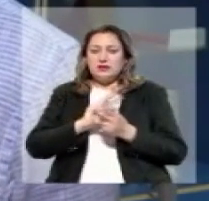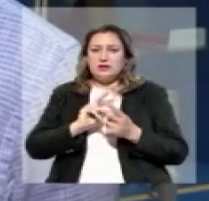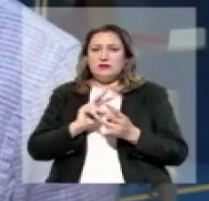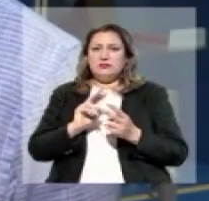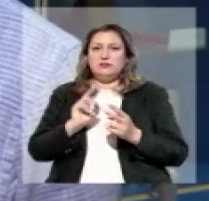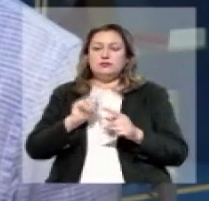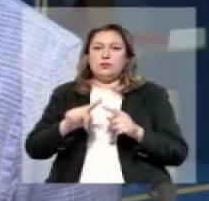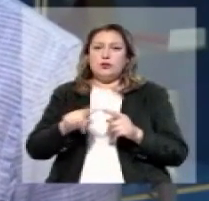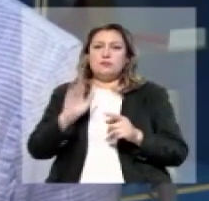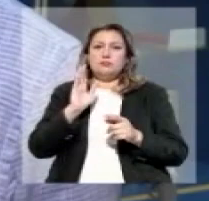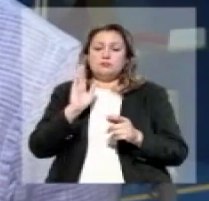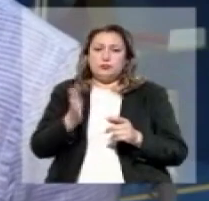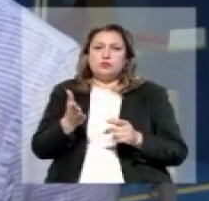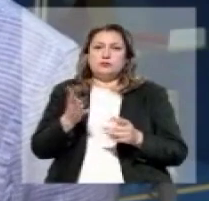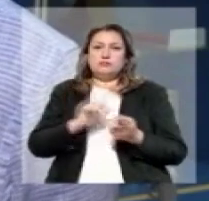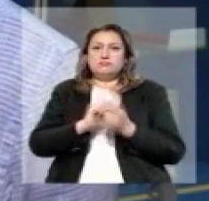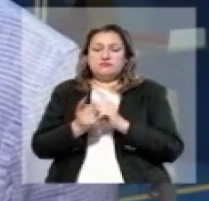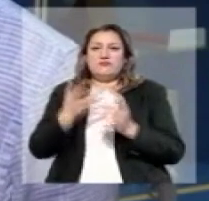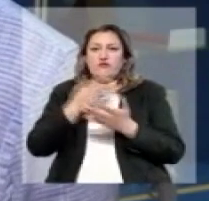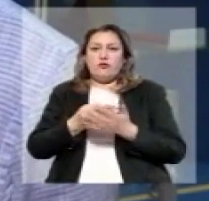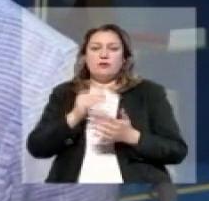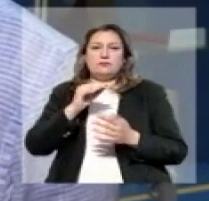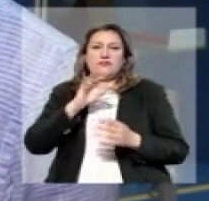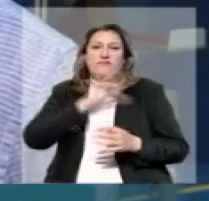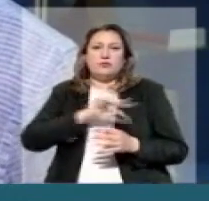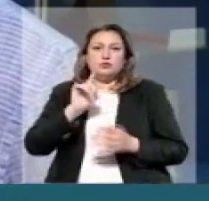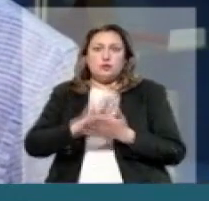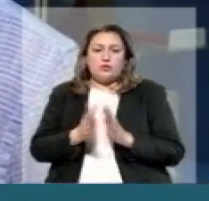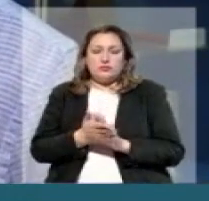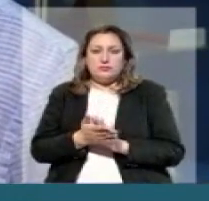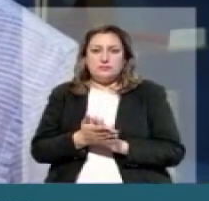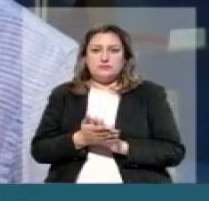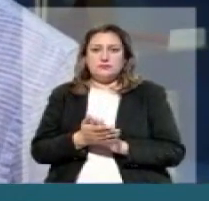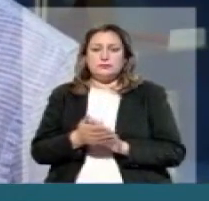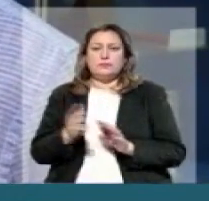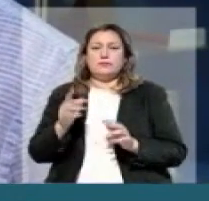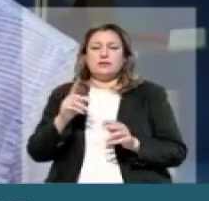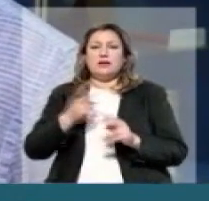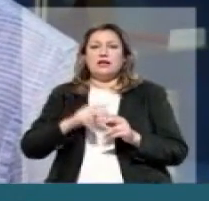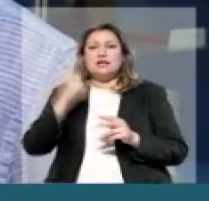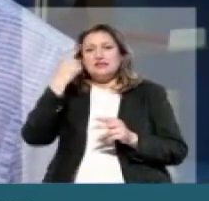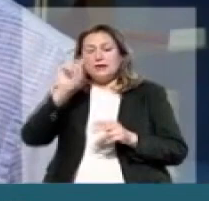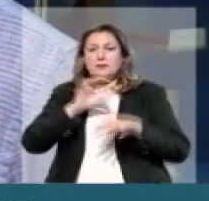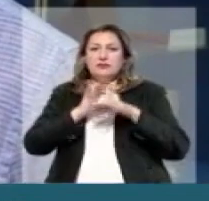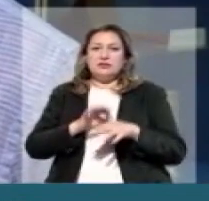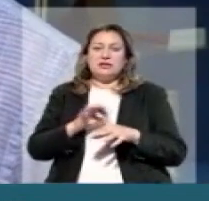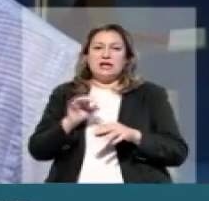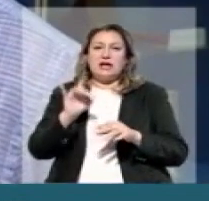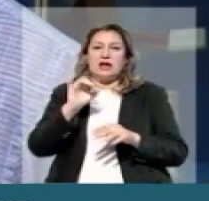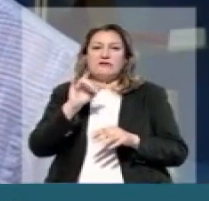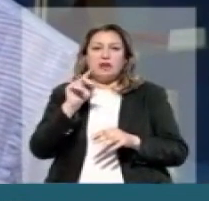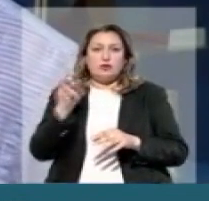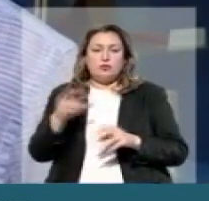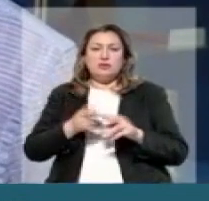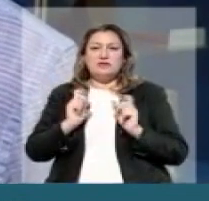кейбір өзгерістер бар. Бірақ осы өзгерістерге әлі уақыт керек, және де осы уақыт көрсетеді бізге,